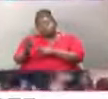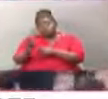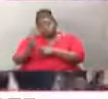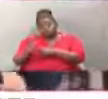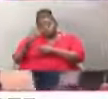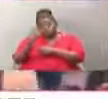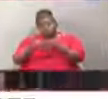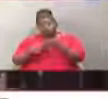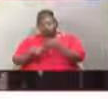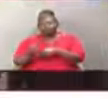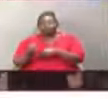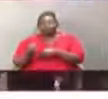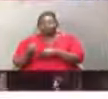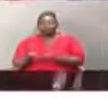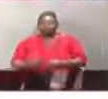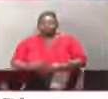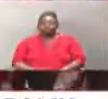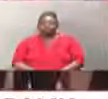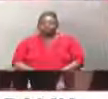abaguzi okumugulako.